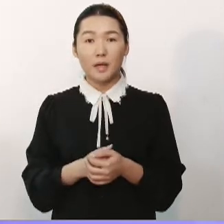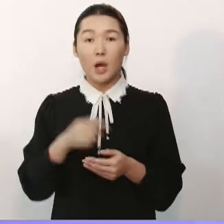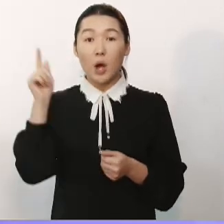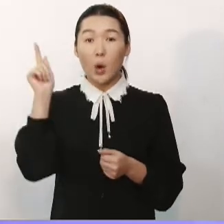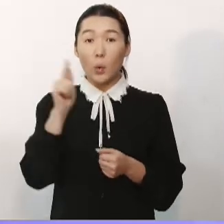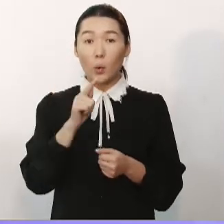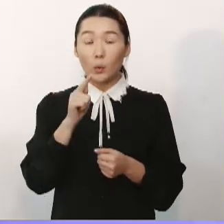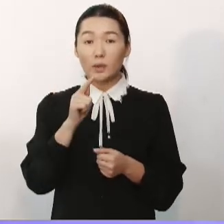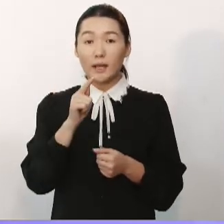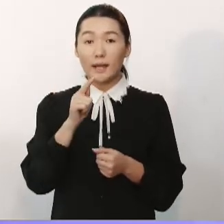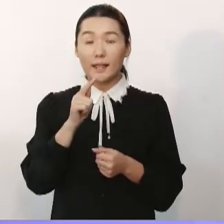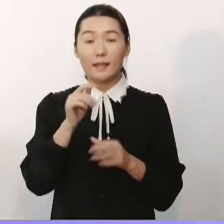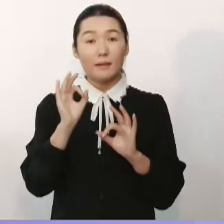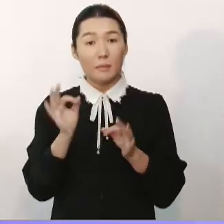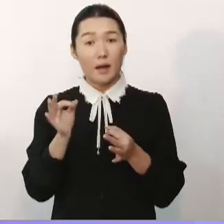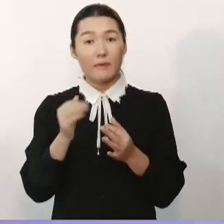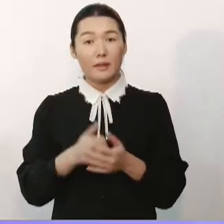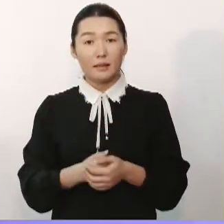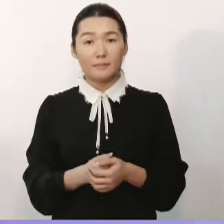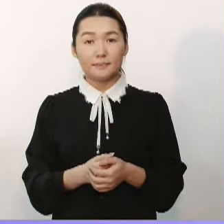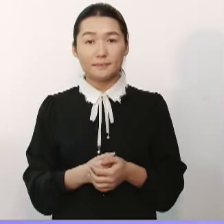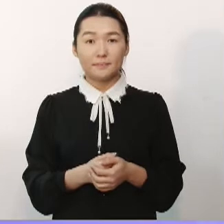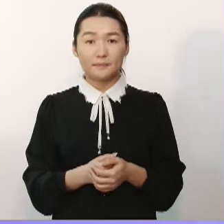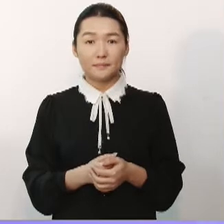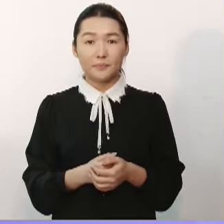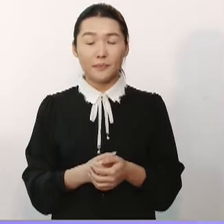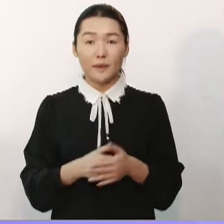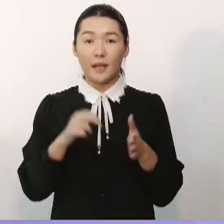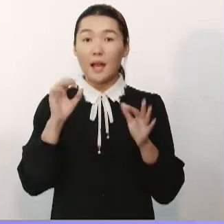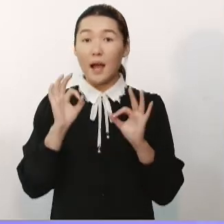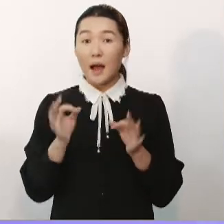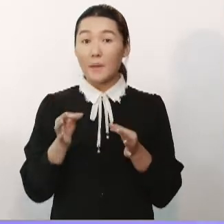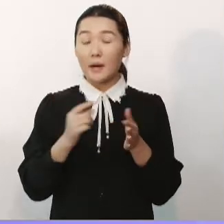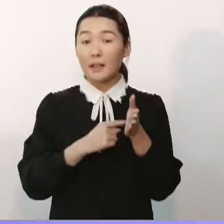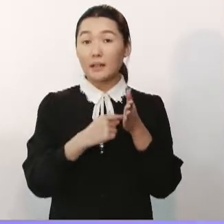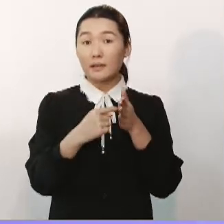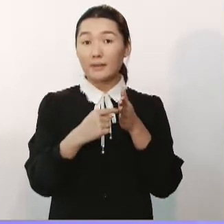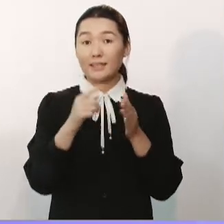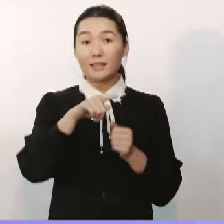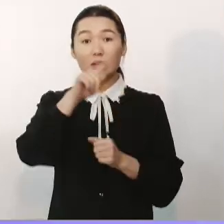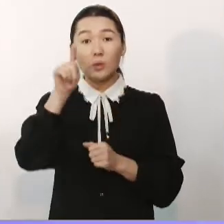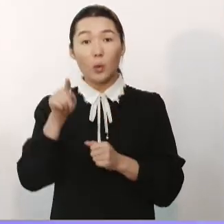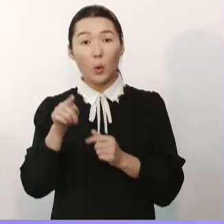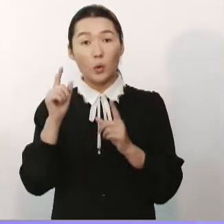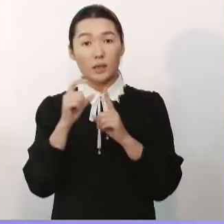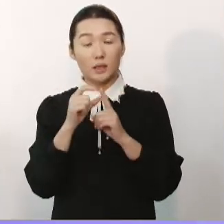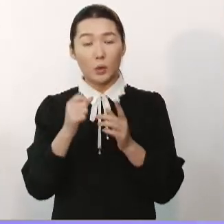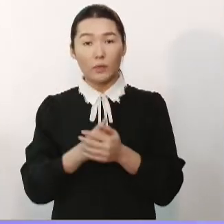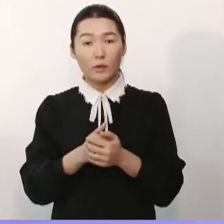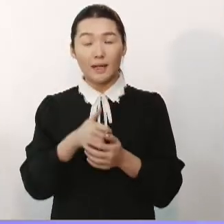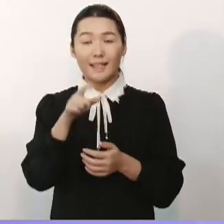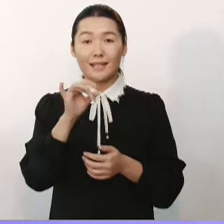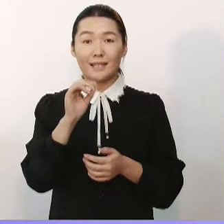Ударение поставлено правильно. А правильно ли он выделил корень слов?